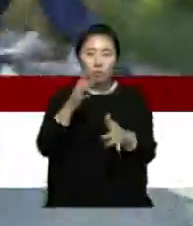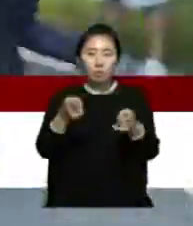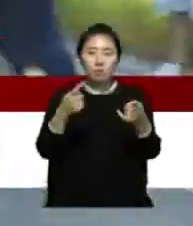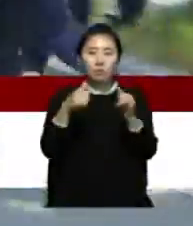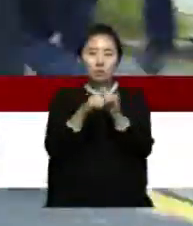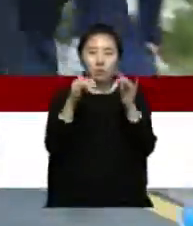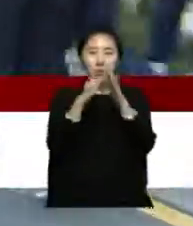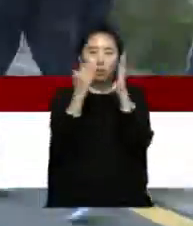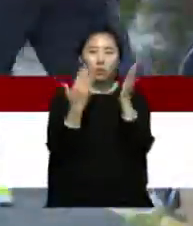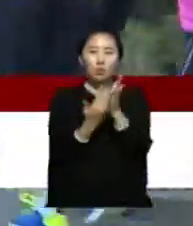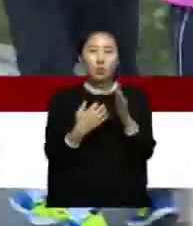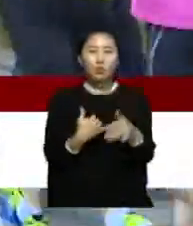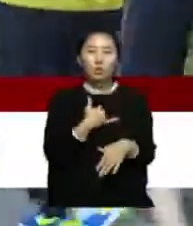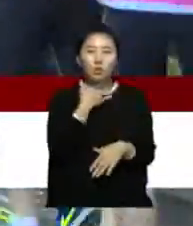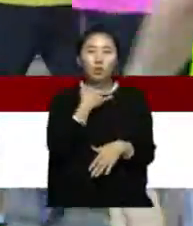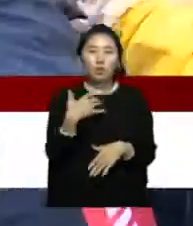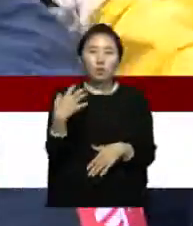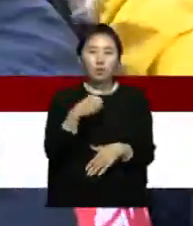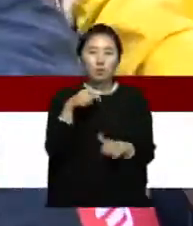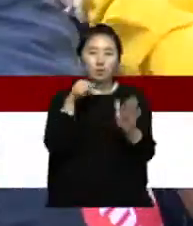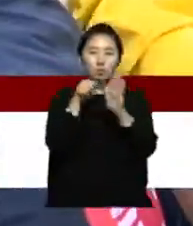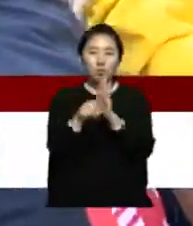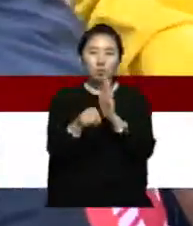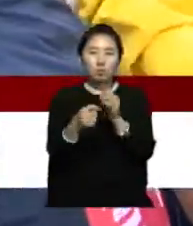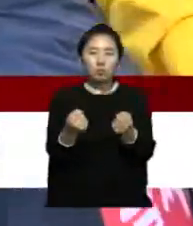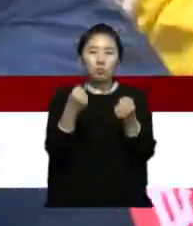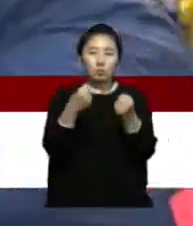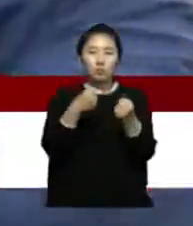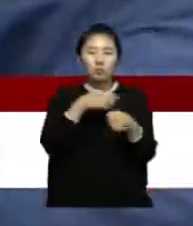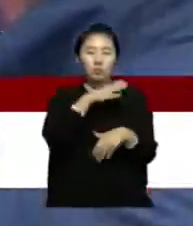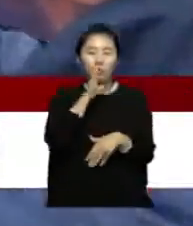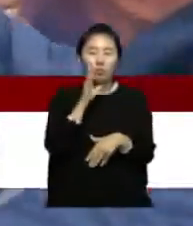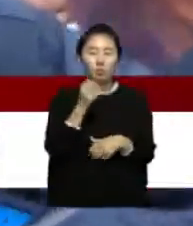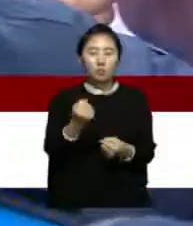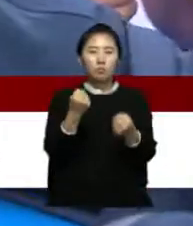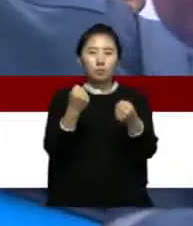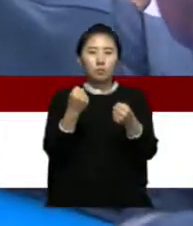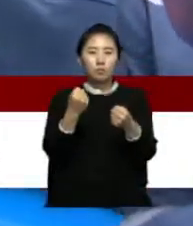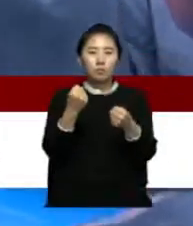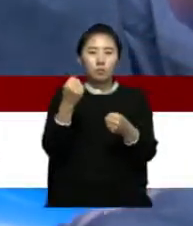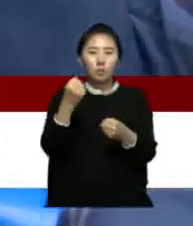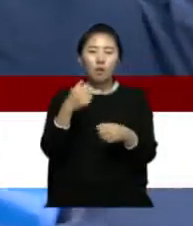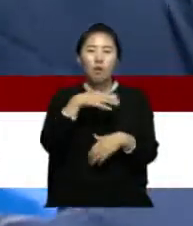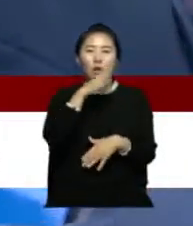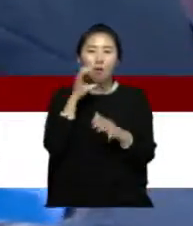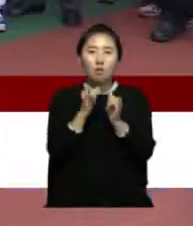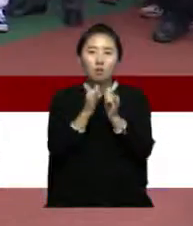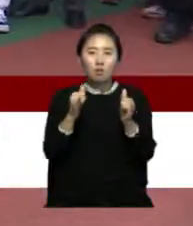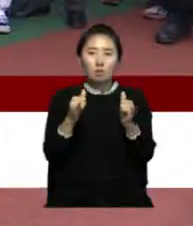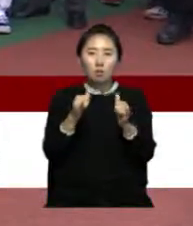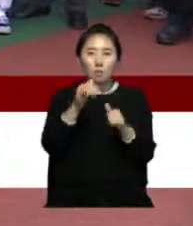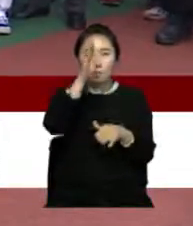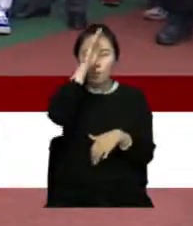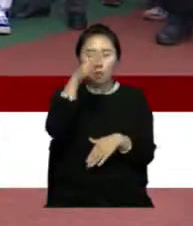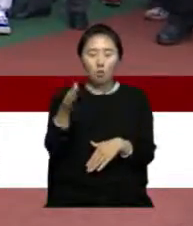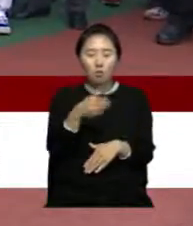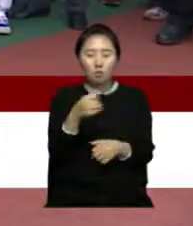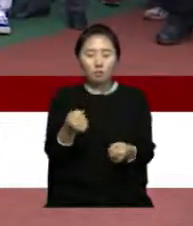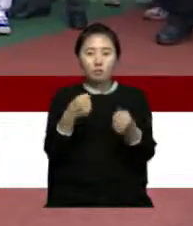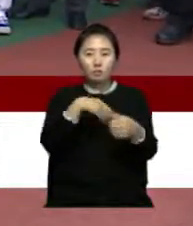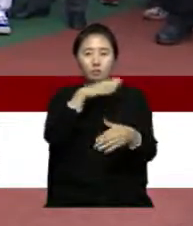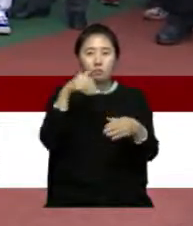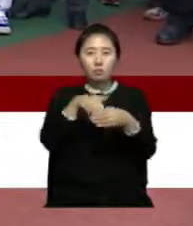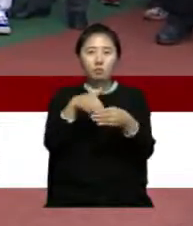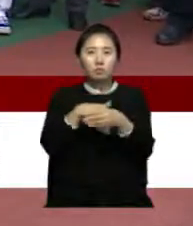참가자 모두 넥타이를 메고 달리게 됩니다. 건강 노익장 대회도 마련됩니다. 어르신들의 무병 장수와 건전한 노년